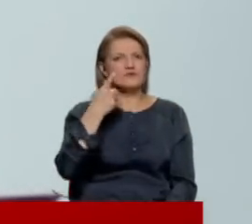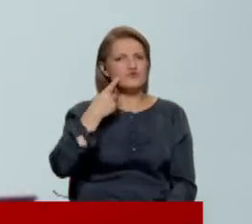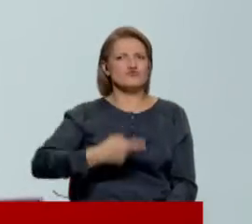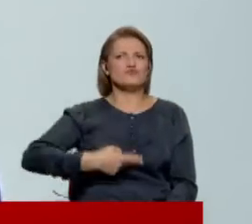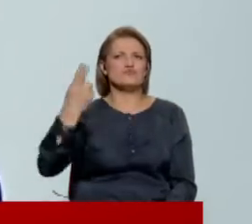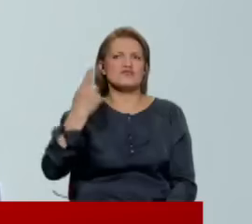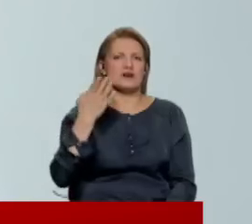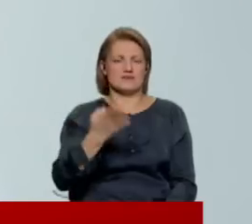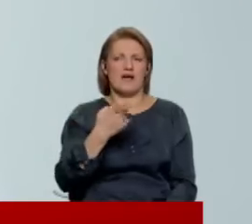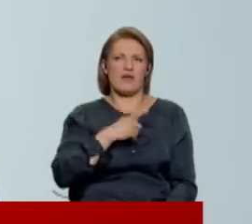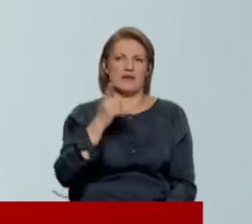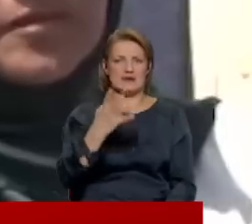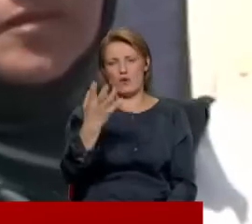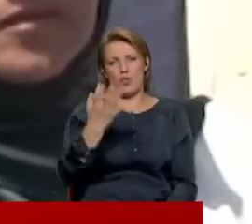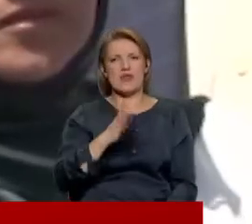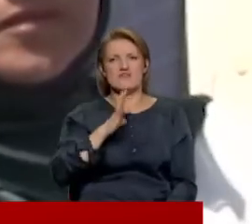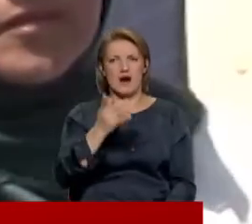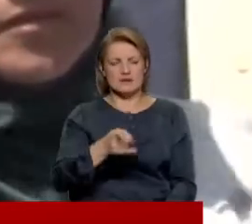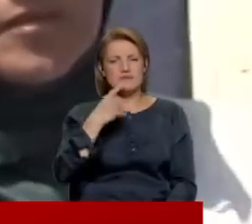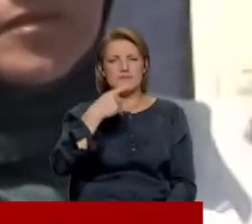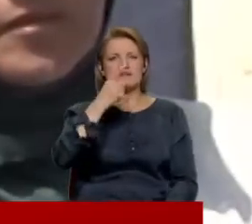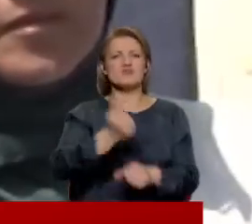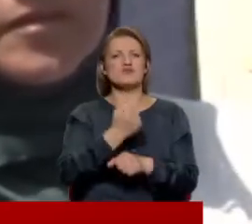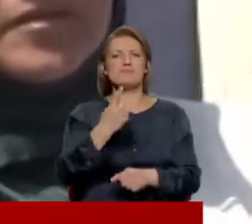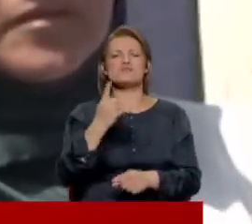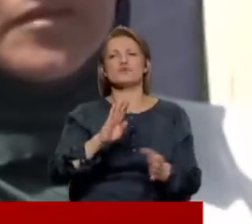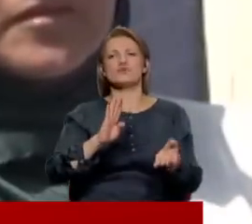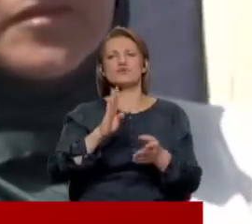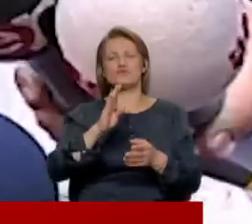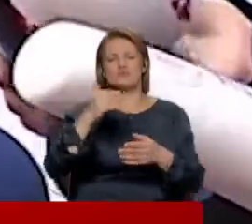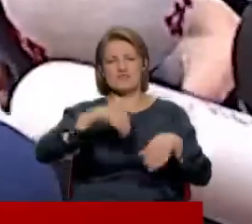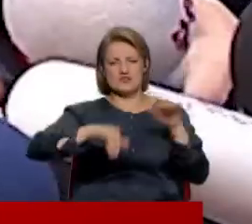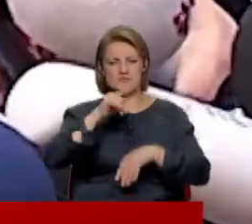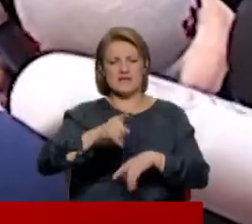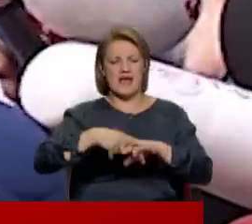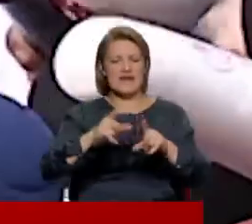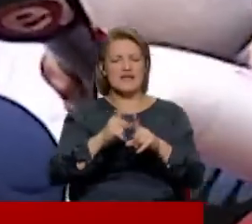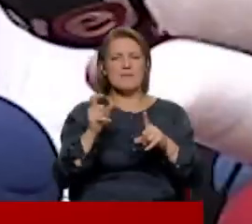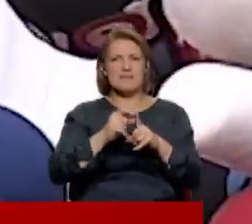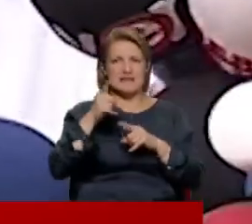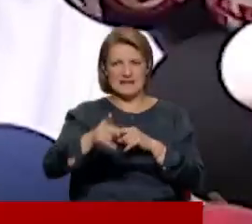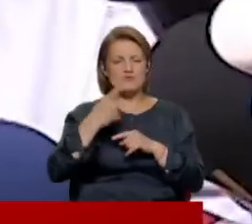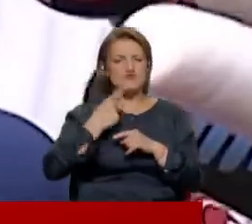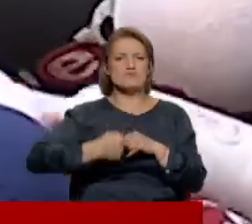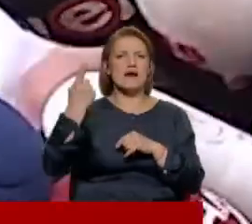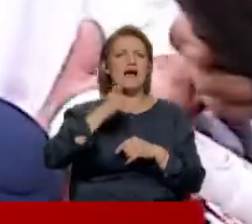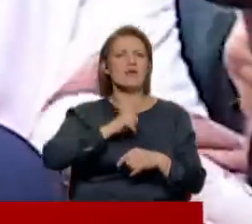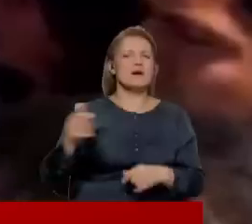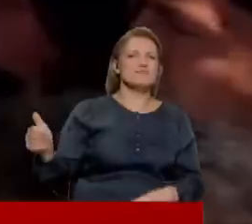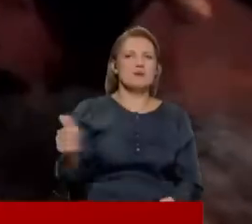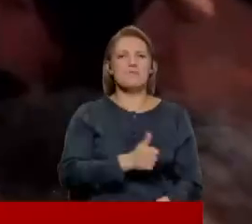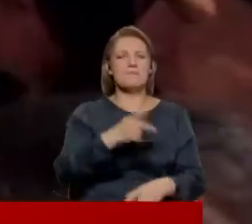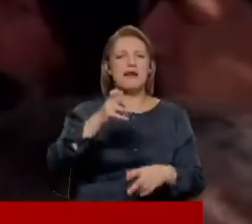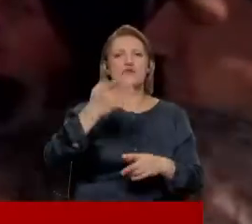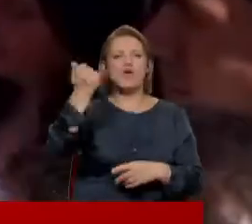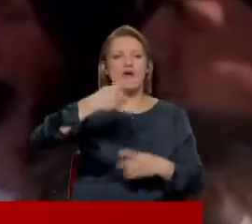yola devam edilmesi yönünde önerisi vardı Demirtaş'ın birinci turda HDP'nin de cumhurbaşkanı adayı çıkarma teklifi Parti yönetimi tarafından